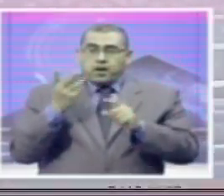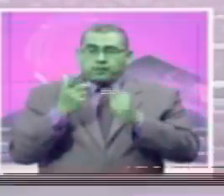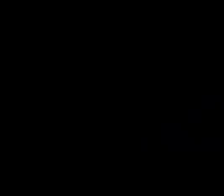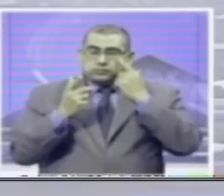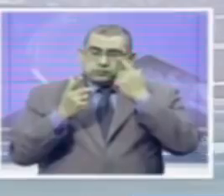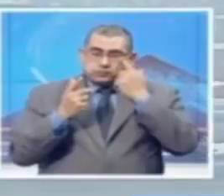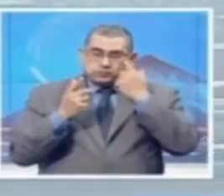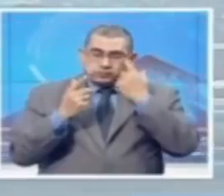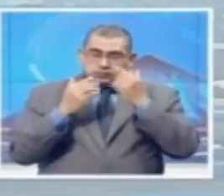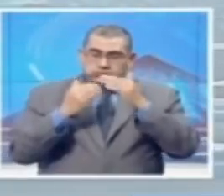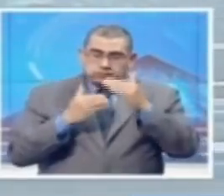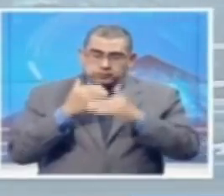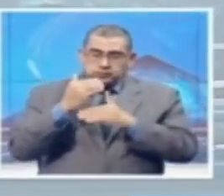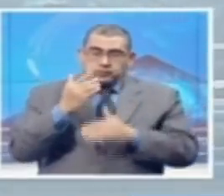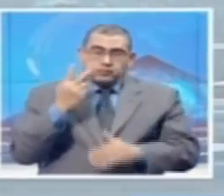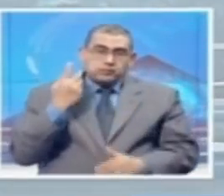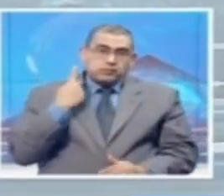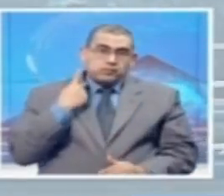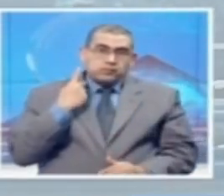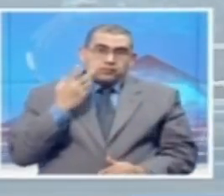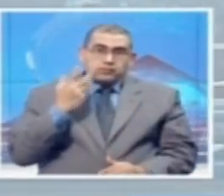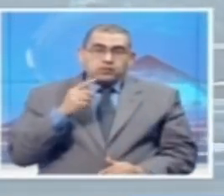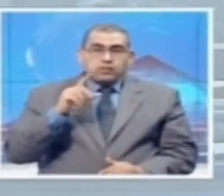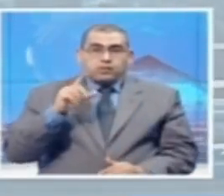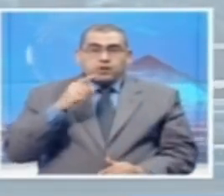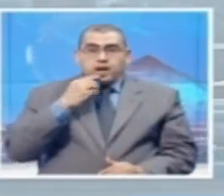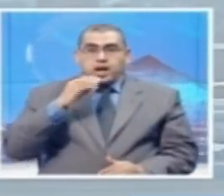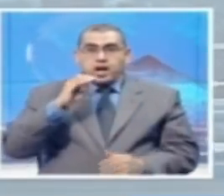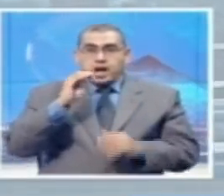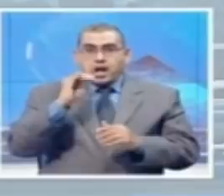للمتقدم للوظيفة يعني يكون جيد جدا